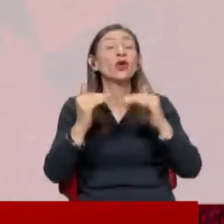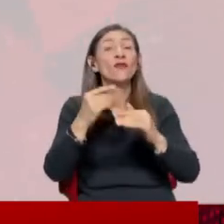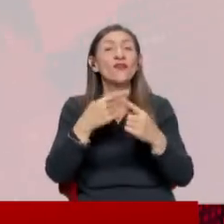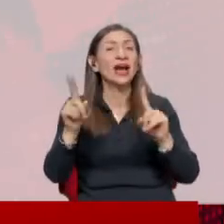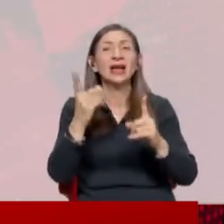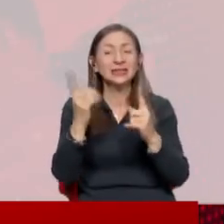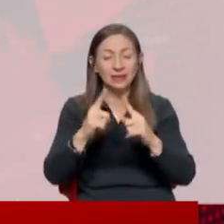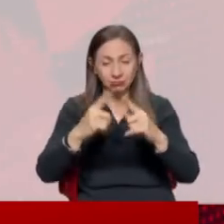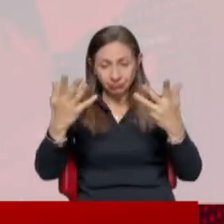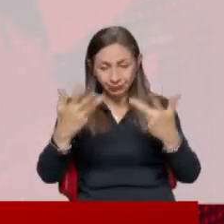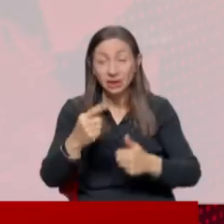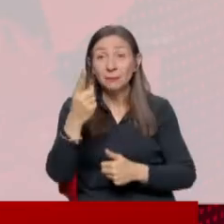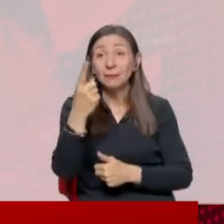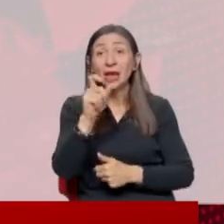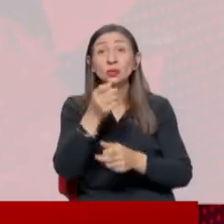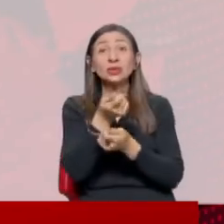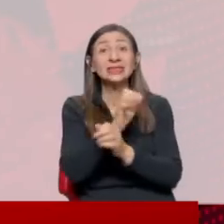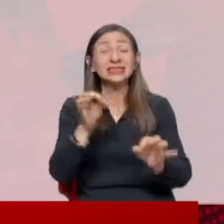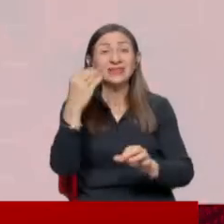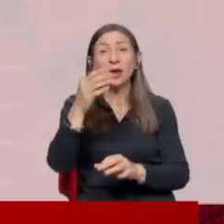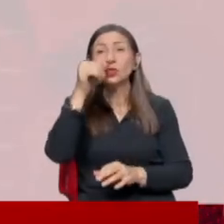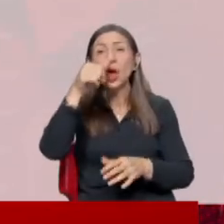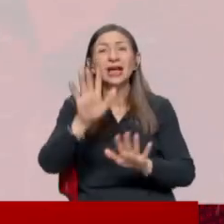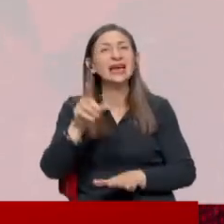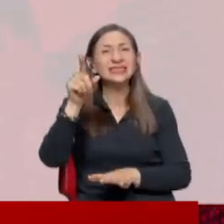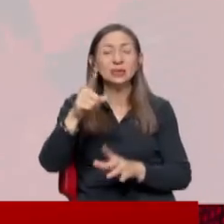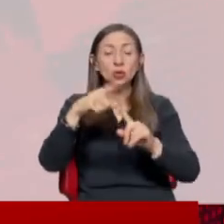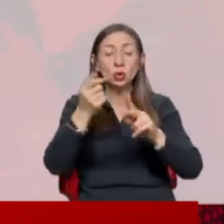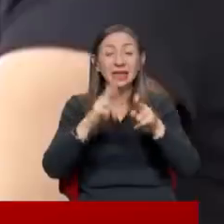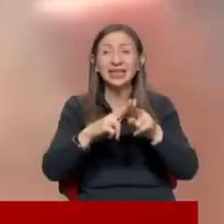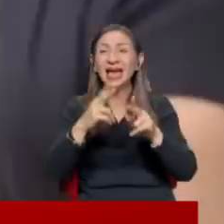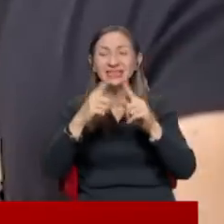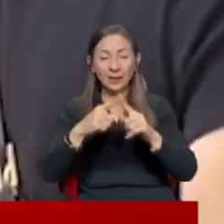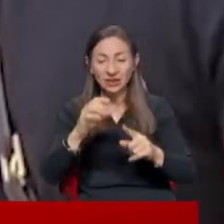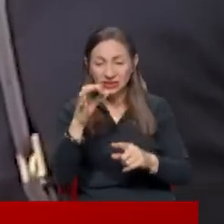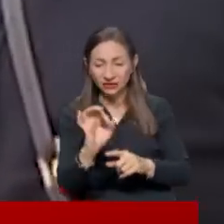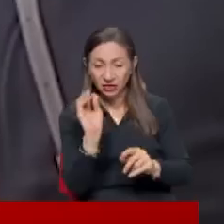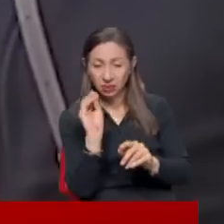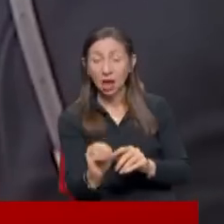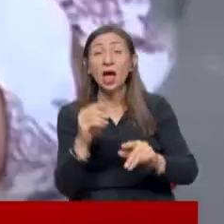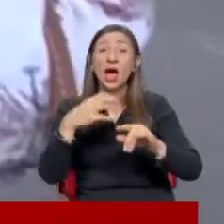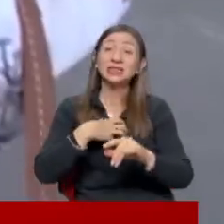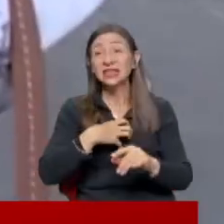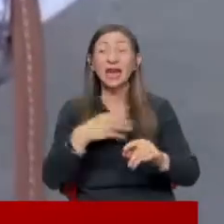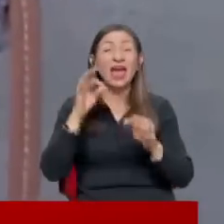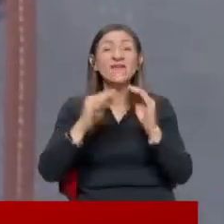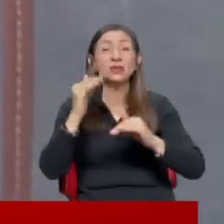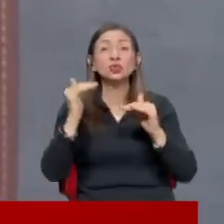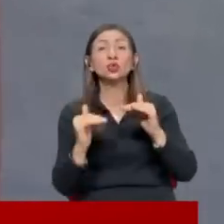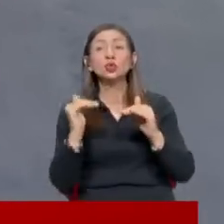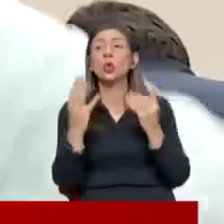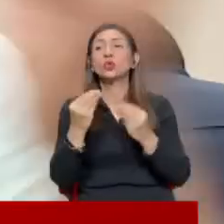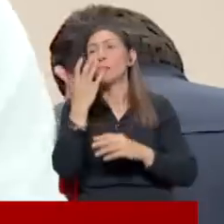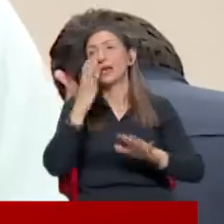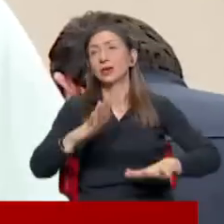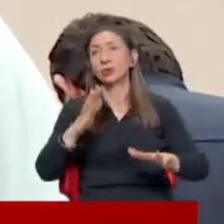öyle hesaplanacak. Ancak bir ay ücretsiz verilen doğalgazın TÜİK hesabına sıfır olarak geçmesiyle Haziran enflasyonunun da düşük gelmesi